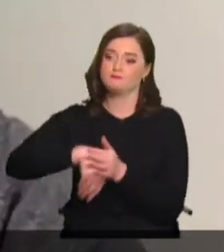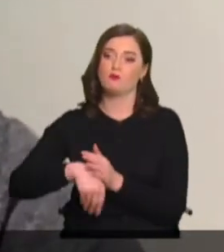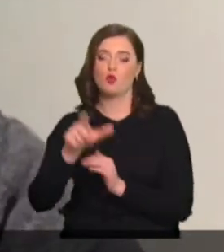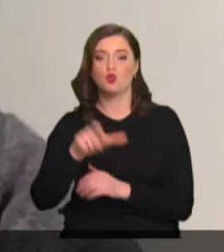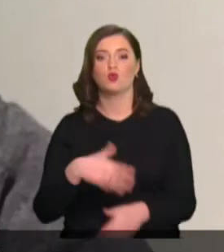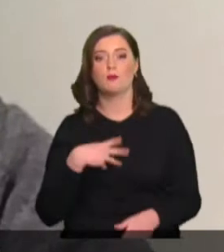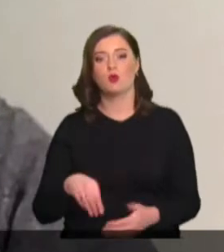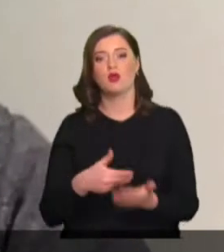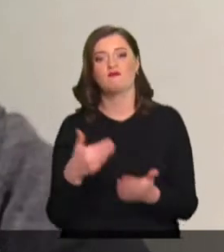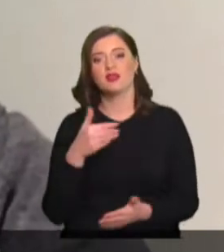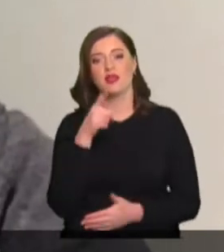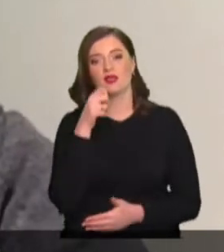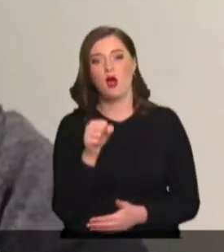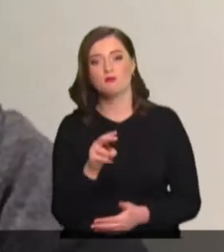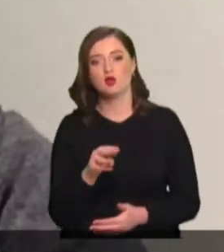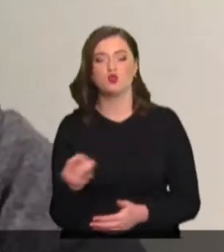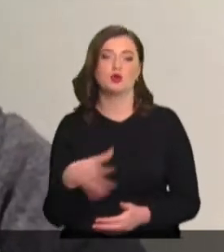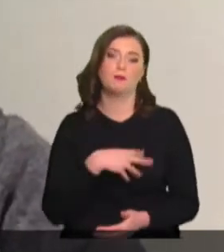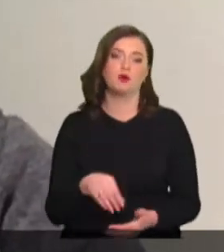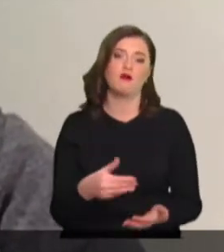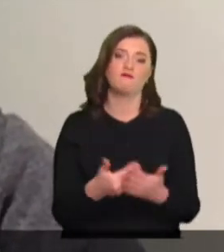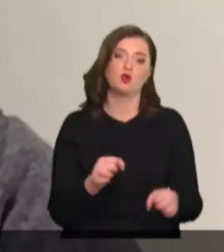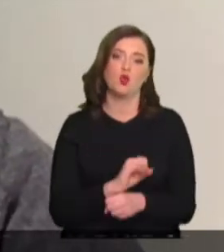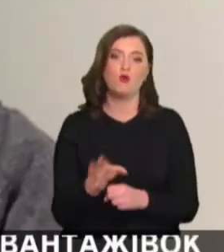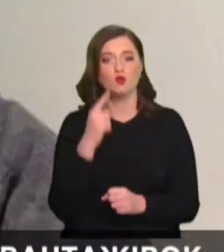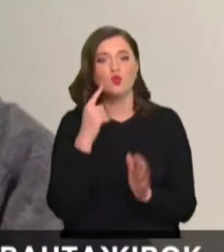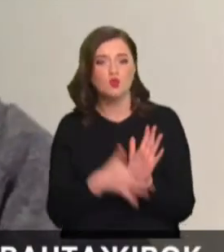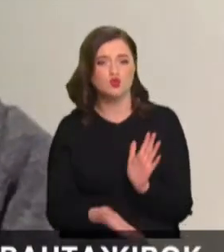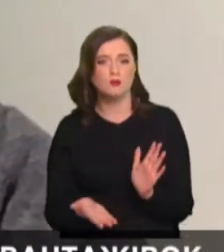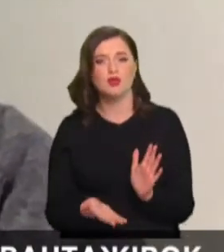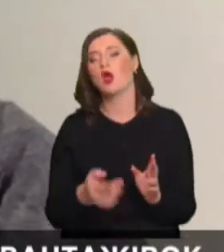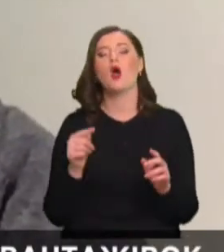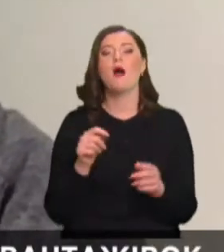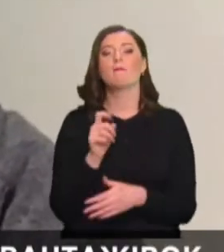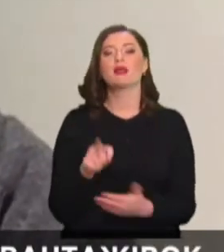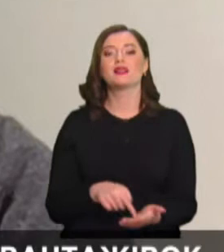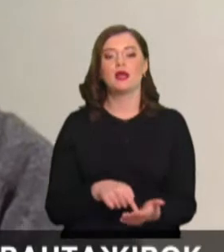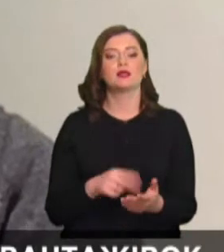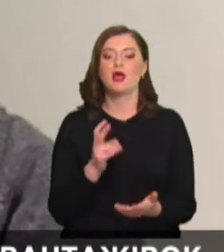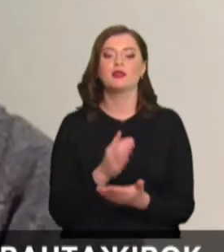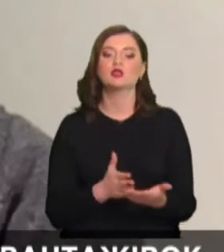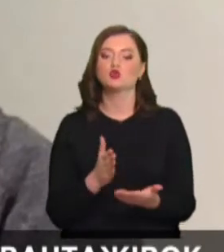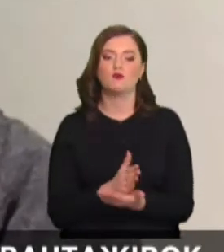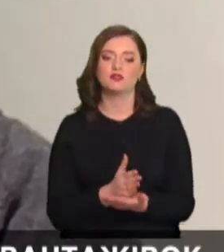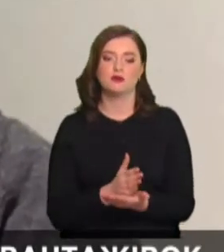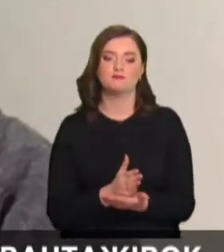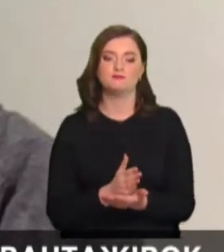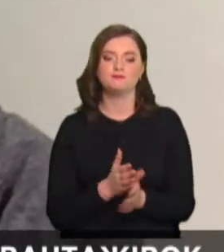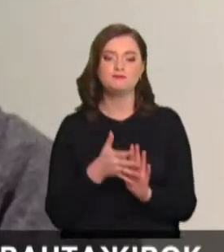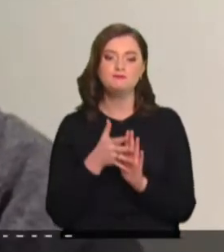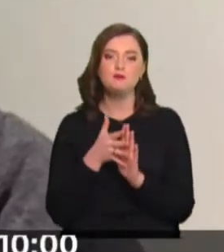від діабету, чи вона померла все ж таки від ковіду, розумієте? Тому питання не зовсім